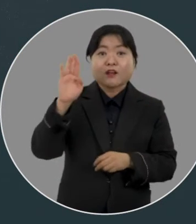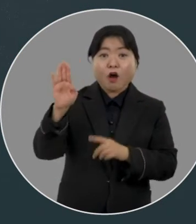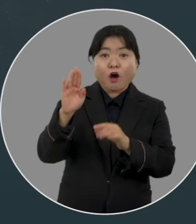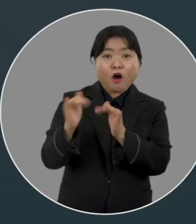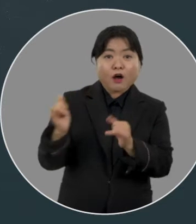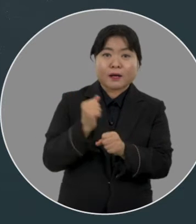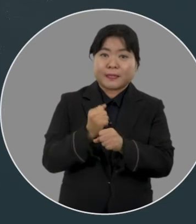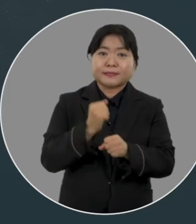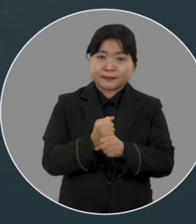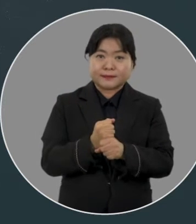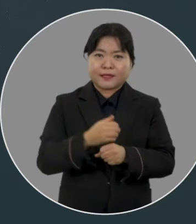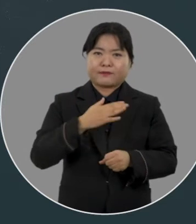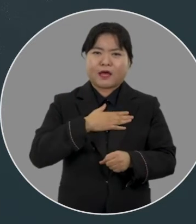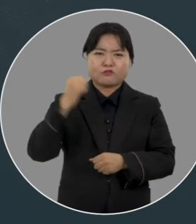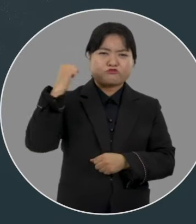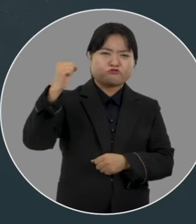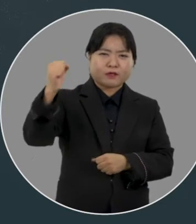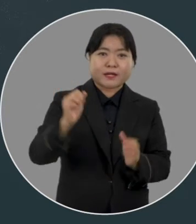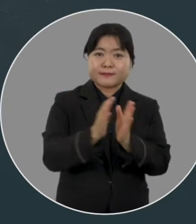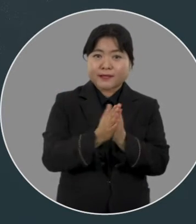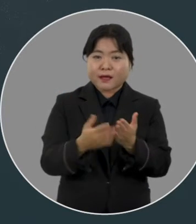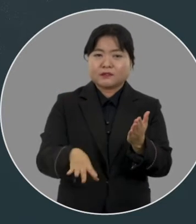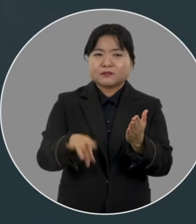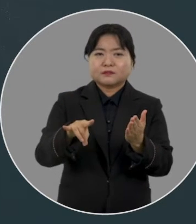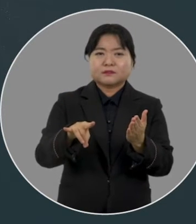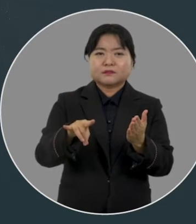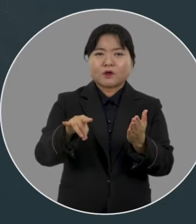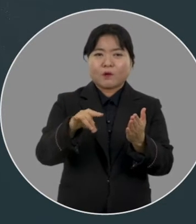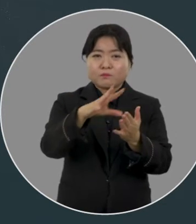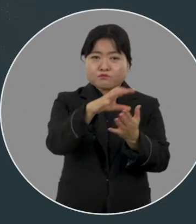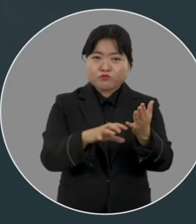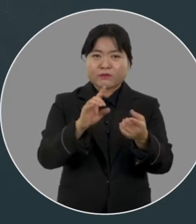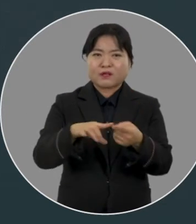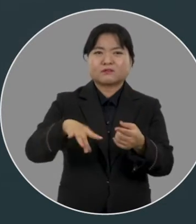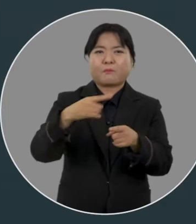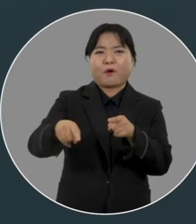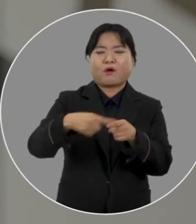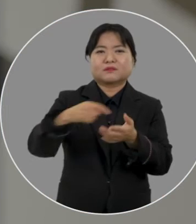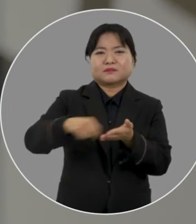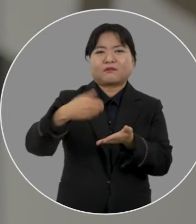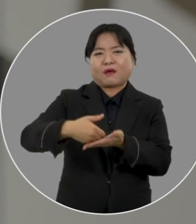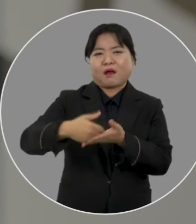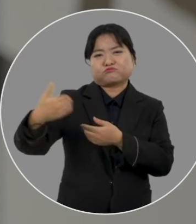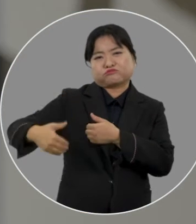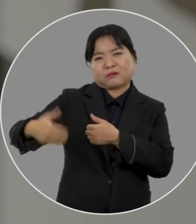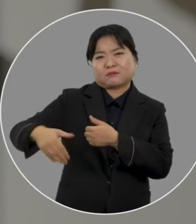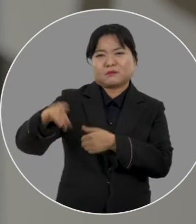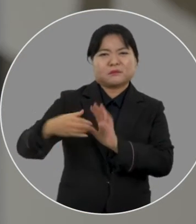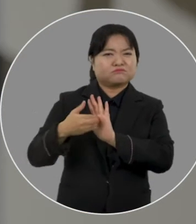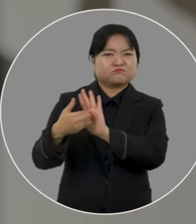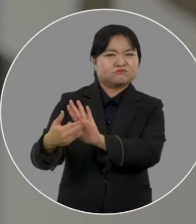히틀러가 만든 나의 투쟁이라는 책에 서평을 써달라는 부탁을 받았었습니다. 저는